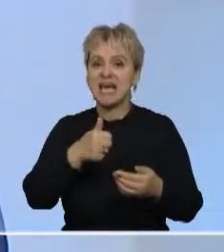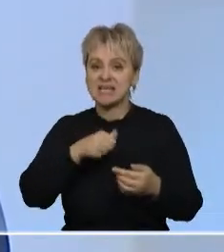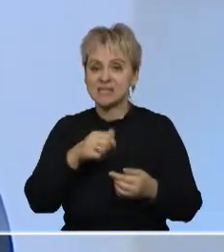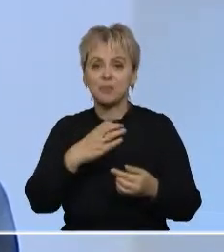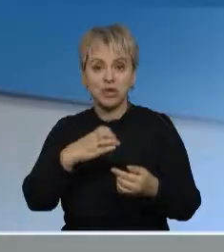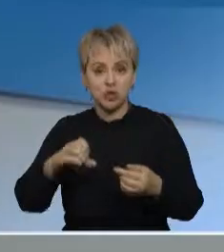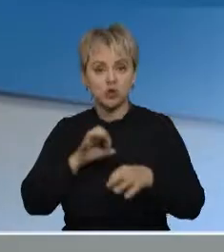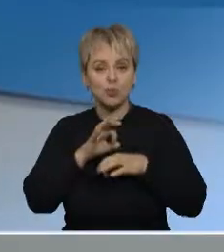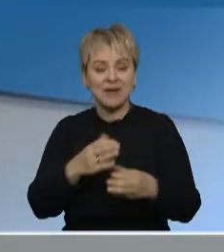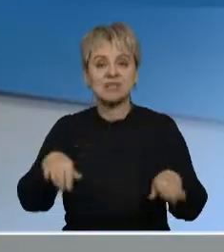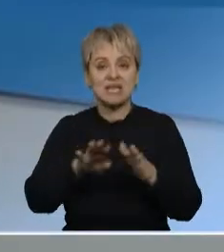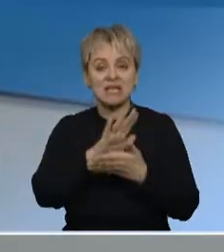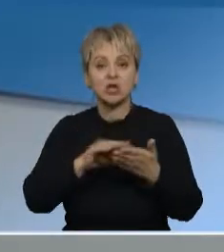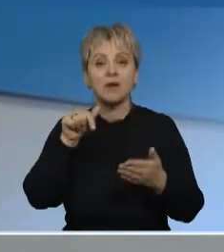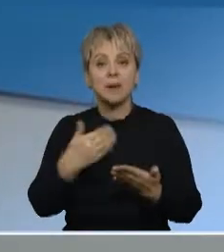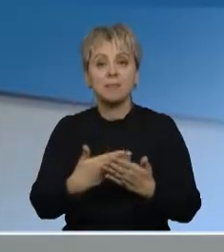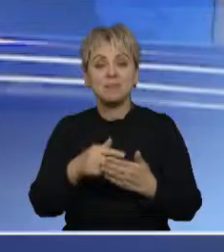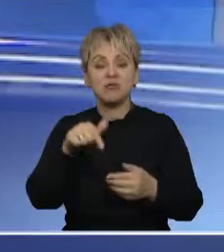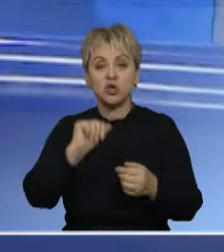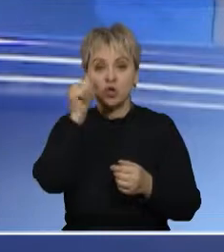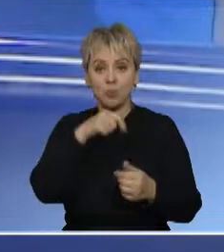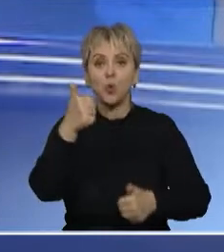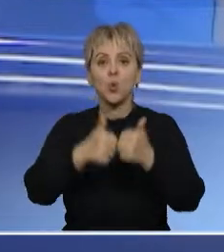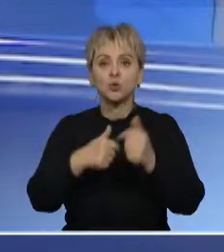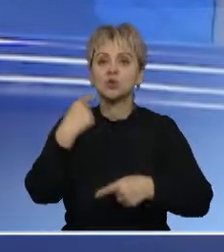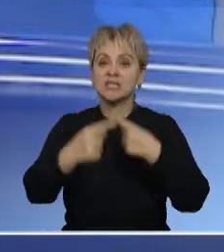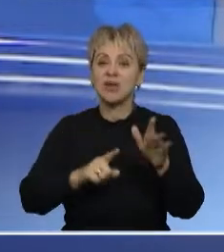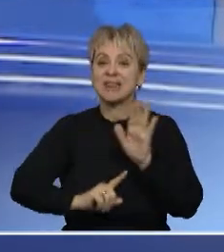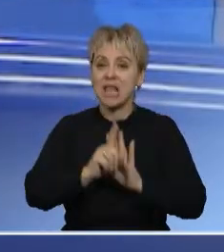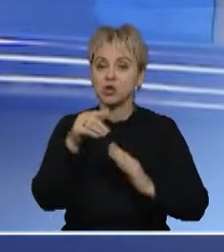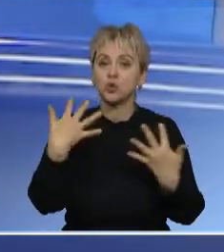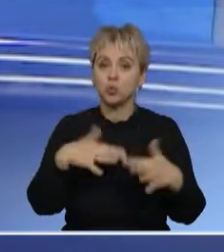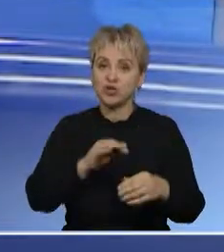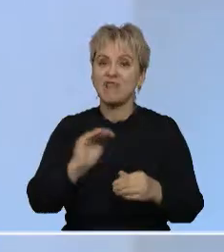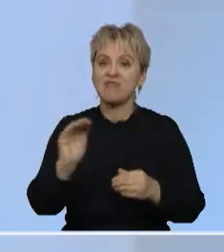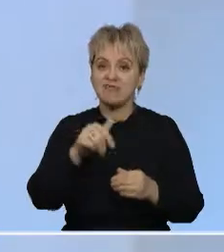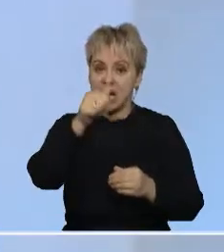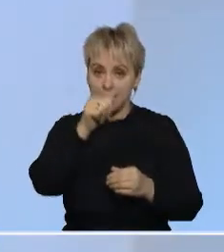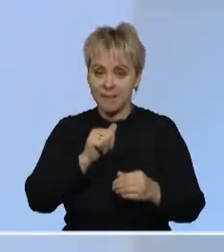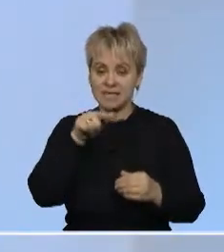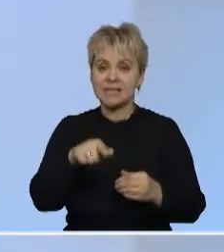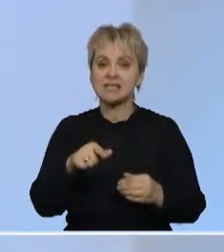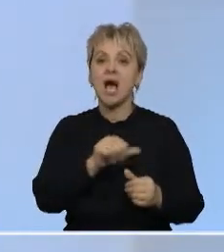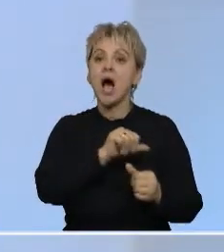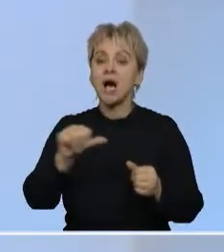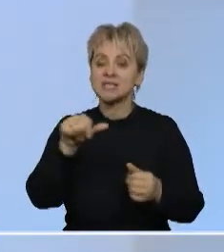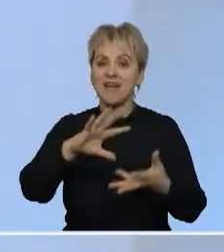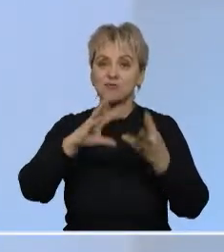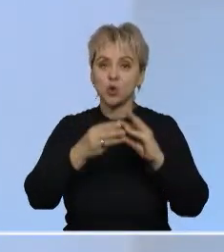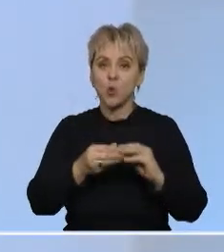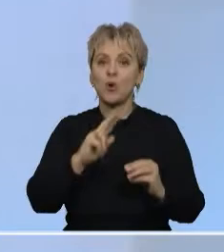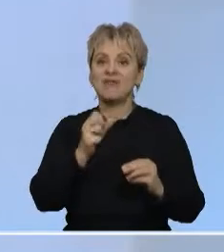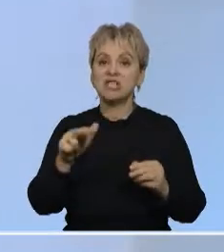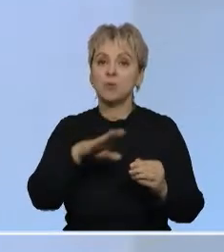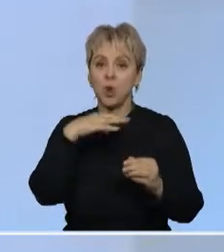так далее. И вот, к примеру, в этом году мы конкурсные процедуры начали уже в феврале месяце, и по основному объему